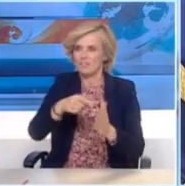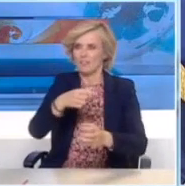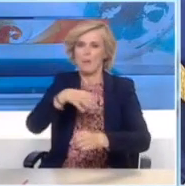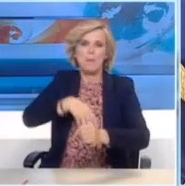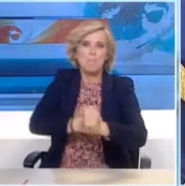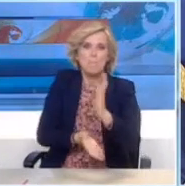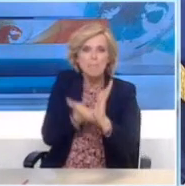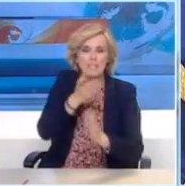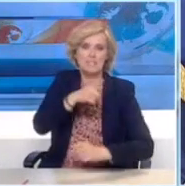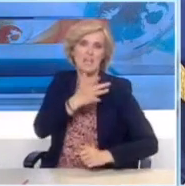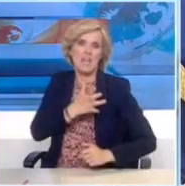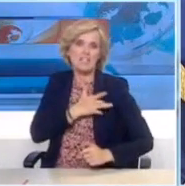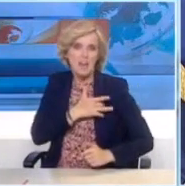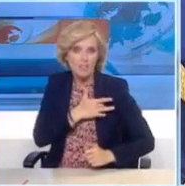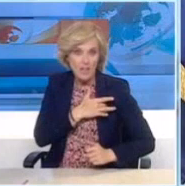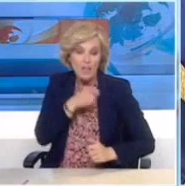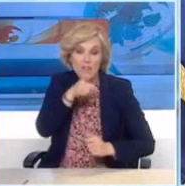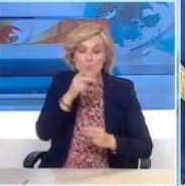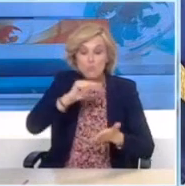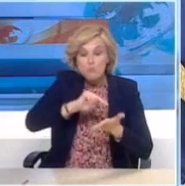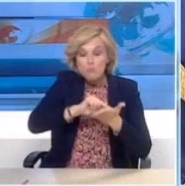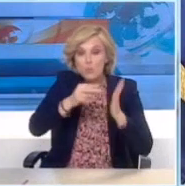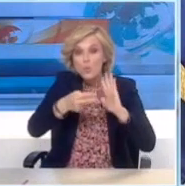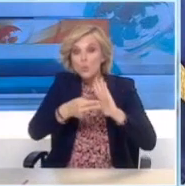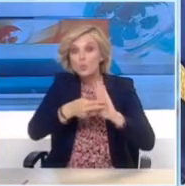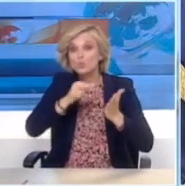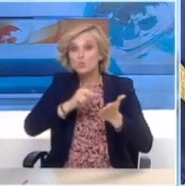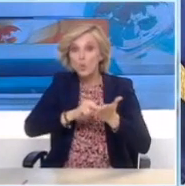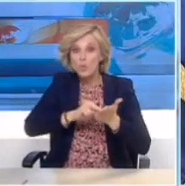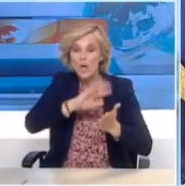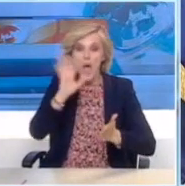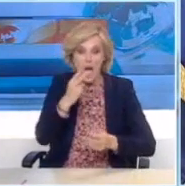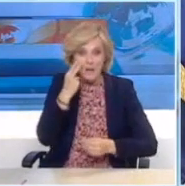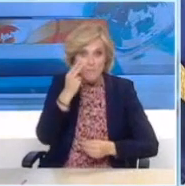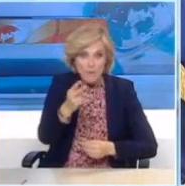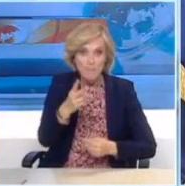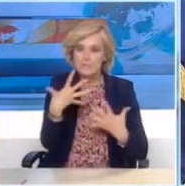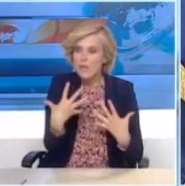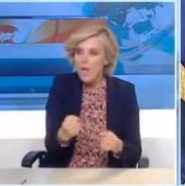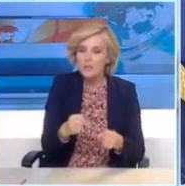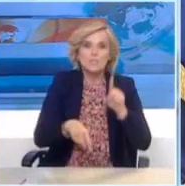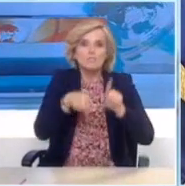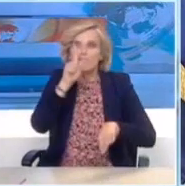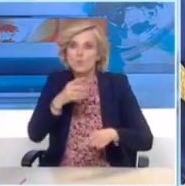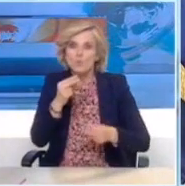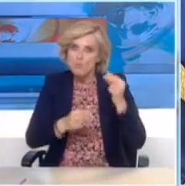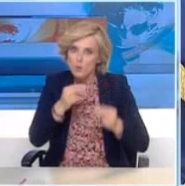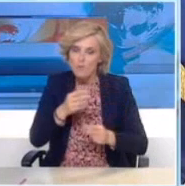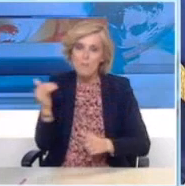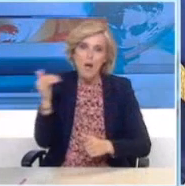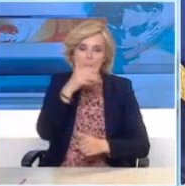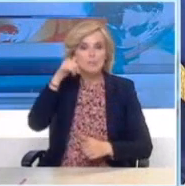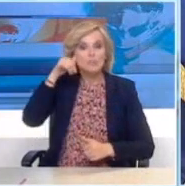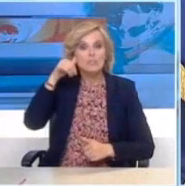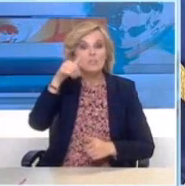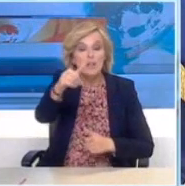ιδιαίτερα για τους ανθρώπους που μένουν σπίτι και έχουν μια ήπια κλινική εικόνα, πρέπει να υπάρχει μια καθημερινή επικοινωνία με τον γιατρό τους,